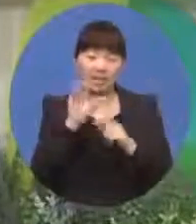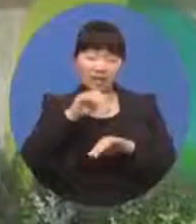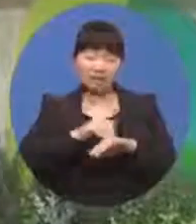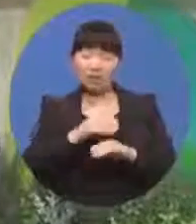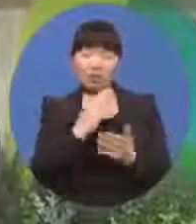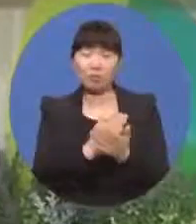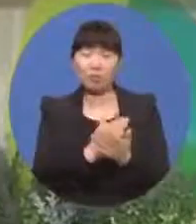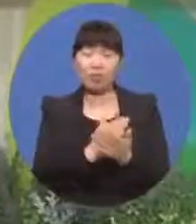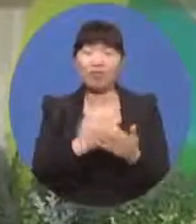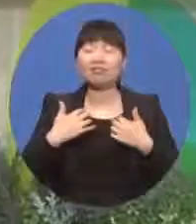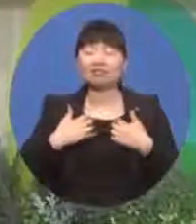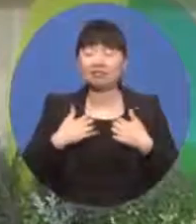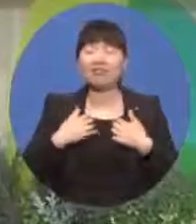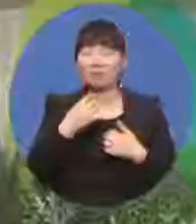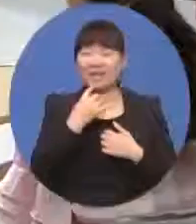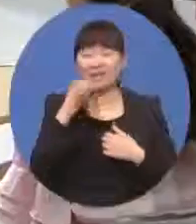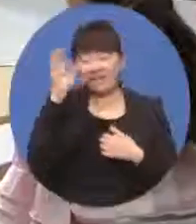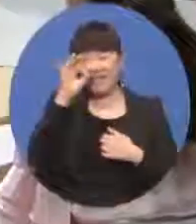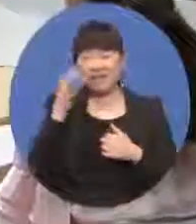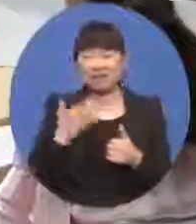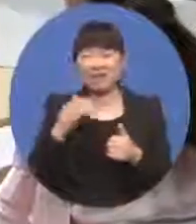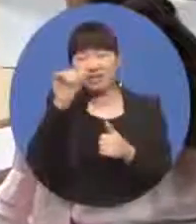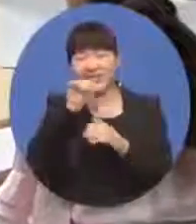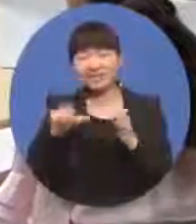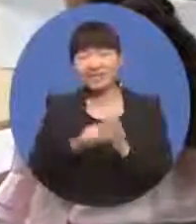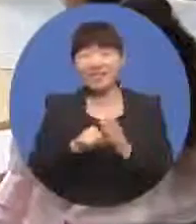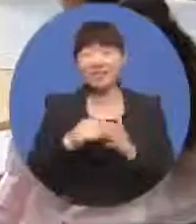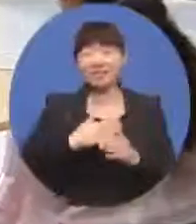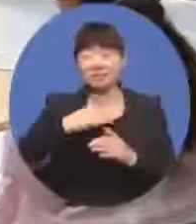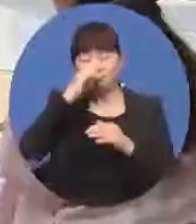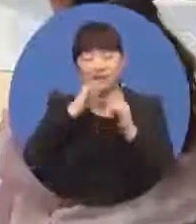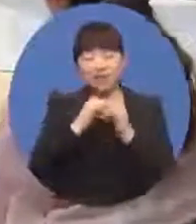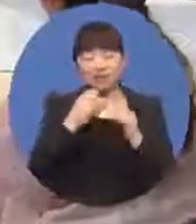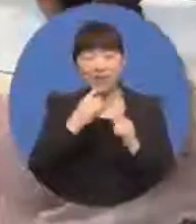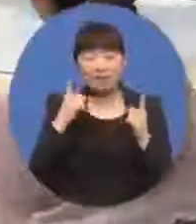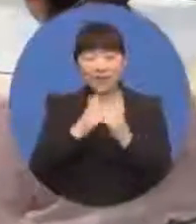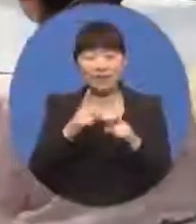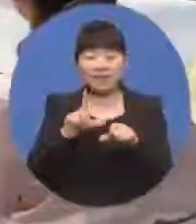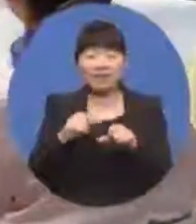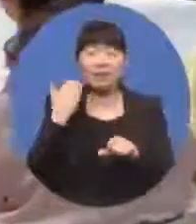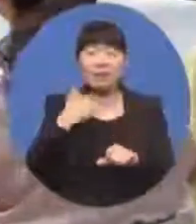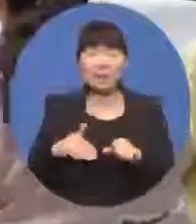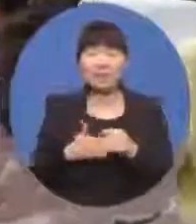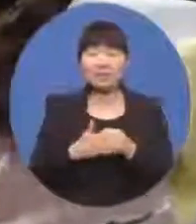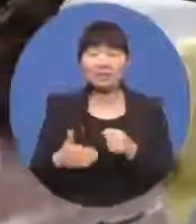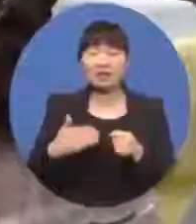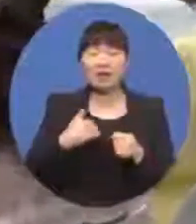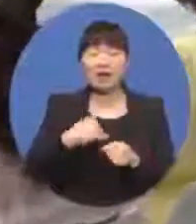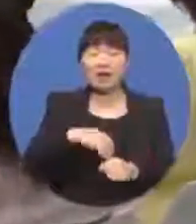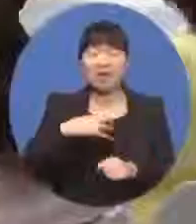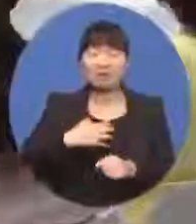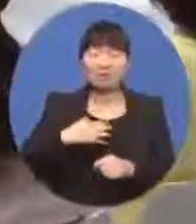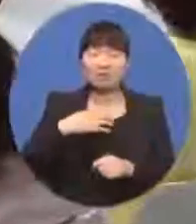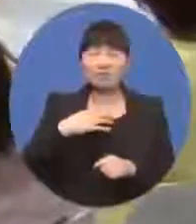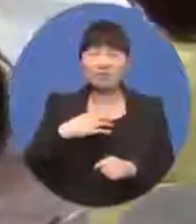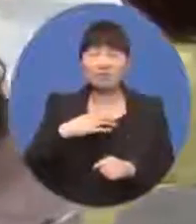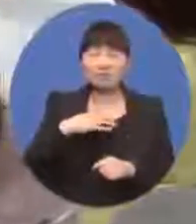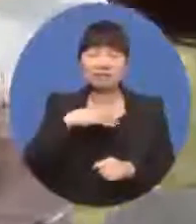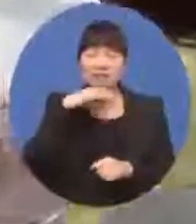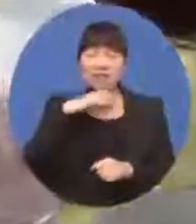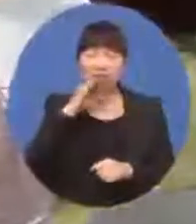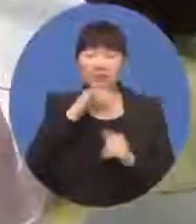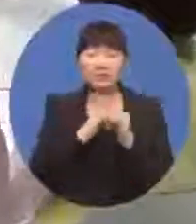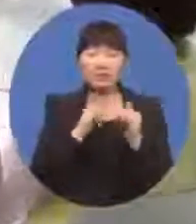수양하지 마세요. 즐거움만 찾으시는 게 좋아요. 인생 기분 좋은 사람만 만나도 시간이 짧아요. 네. 그러니까 나를 불쾌하게 하는 사람은 안 만나는 게